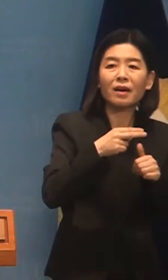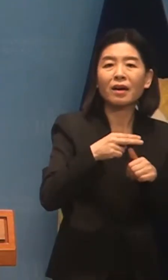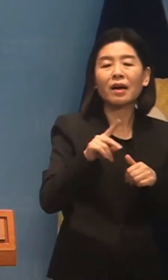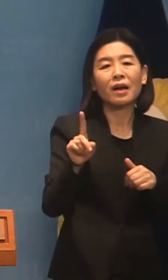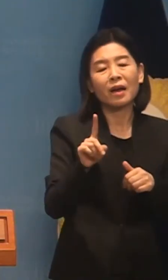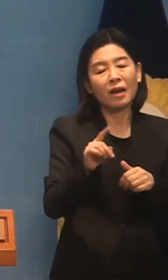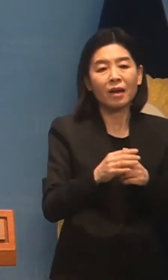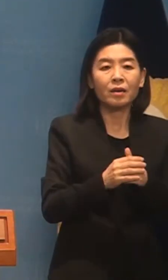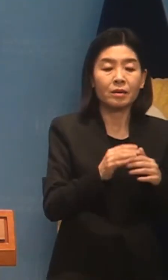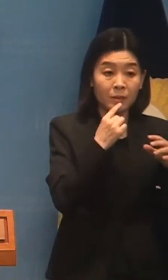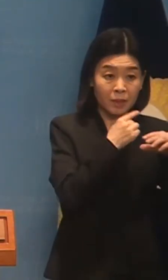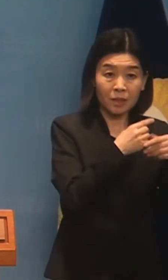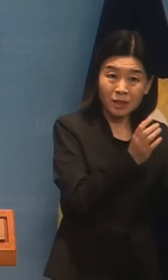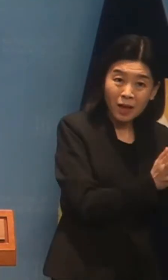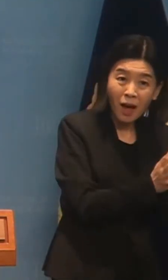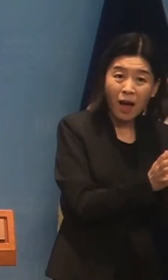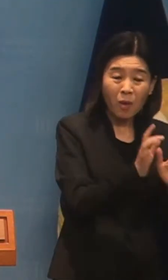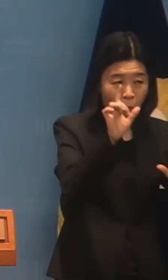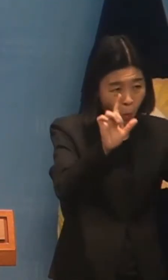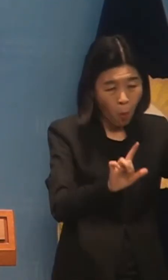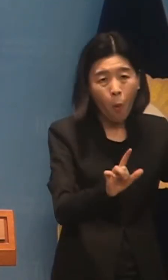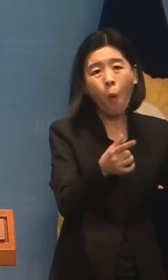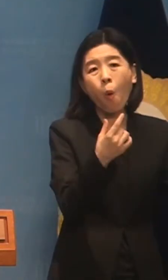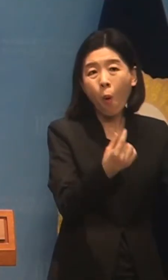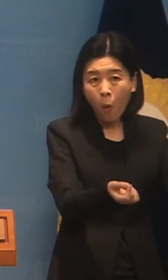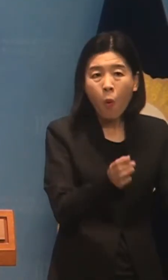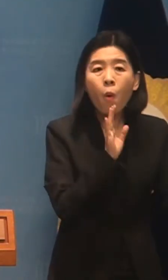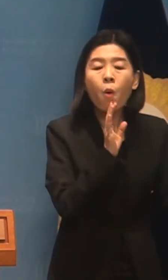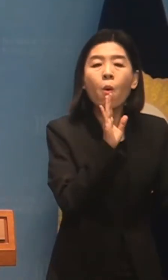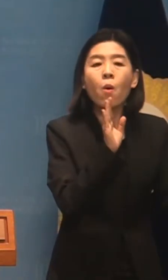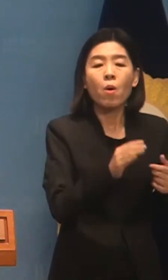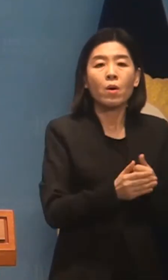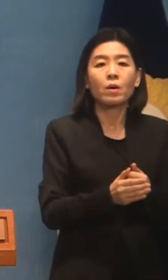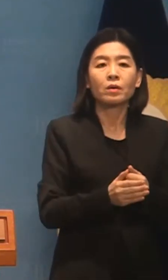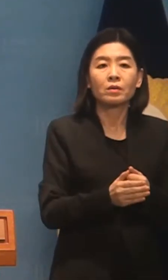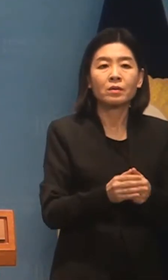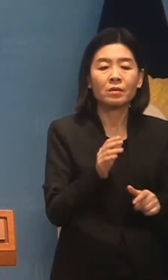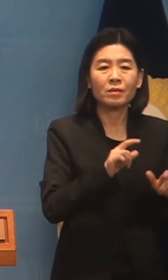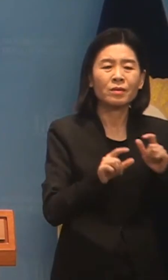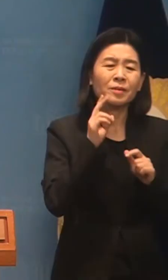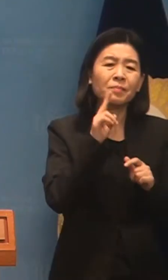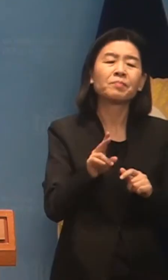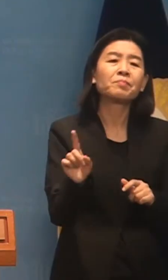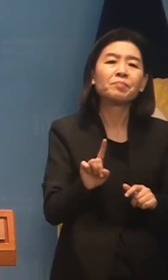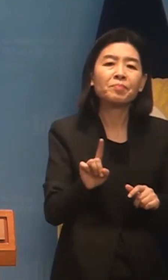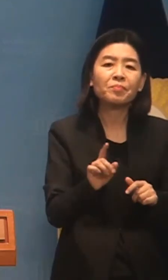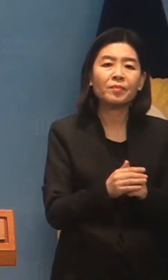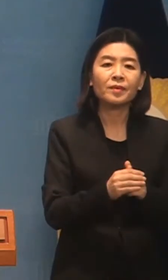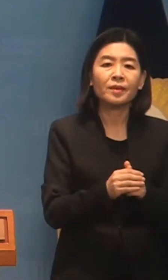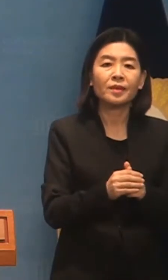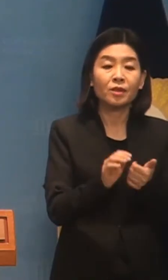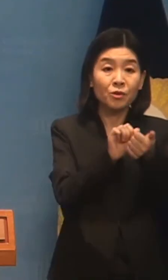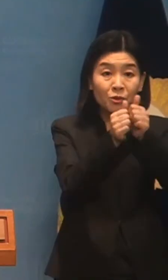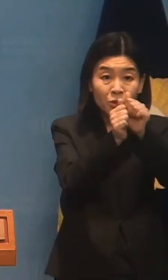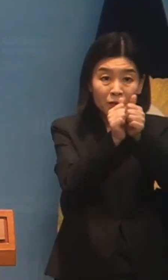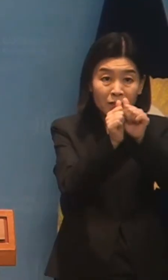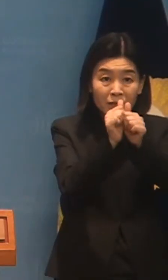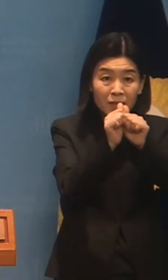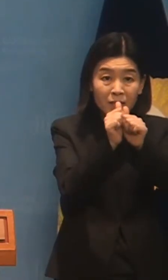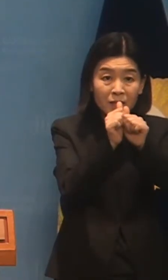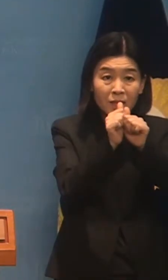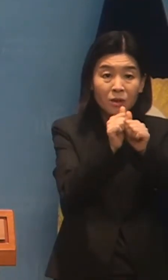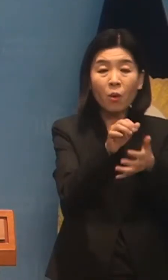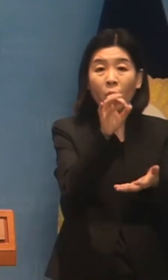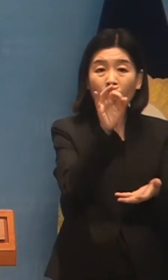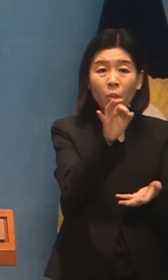이게 바로 민주당의 민낯 아니겠습니까? 이것이 더 심각한 것은 바로 주식시장에 변동이